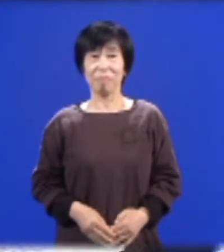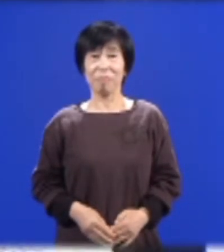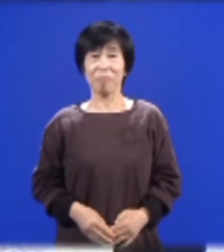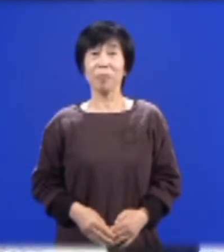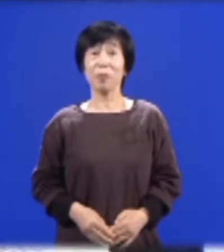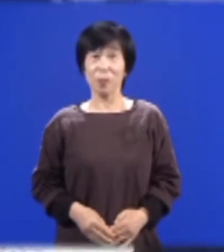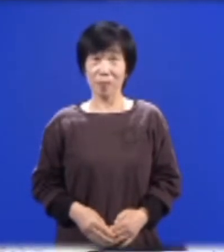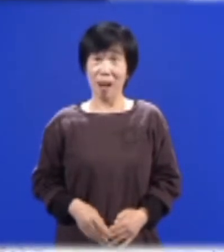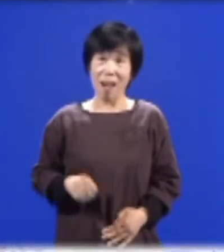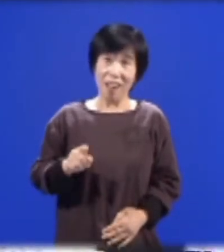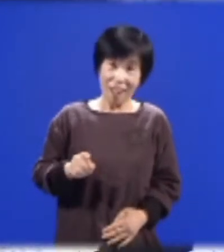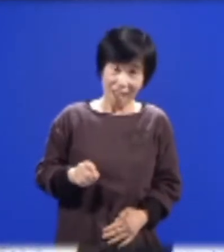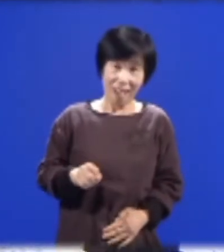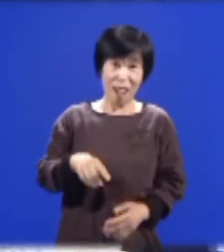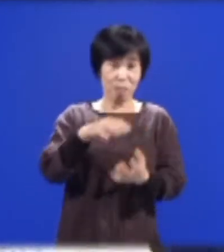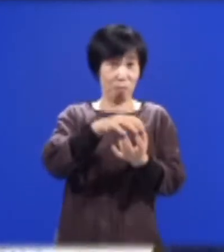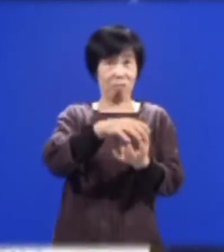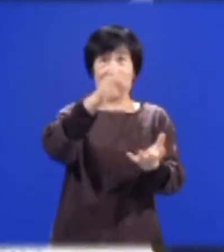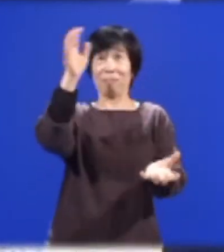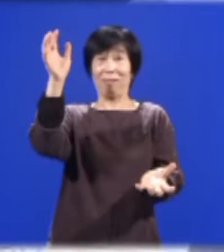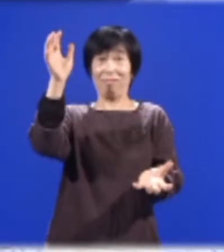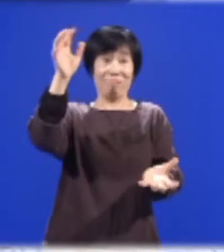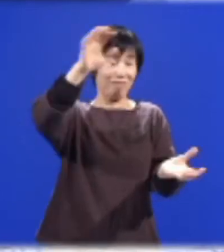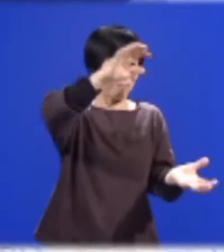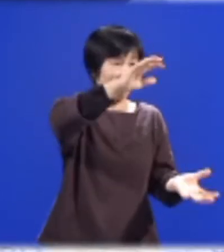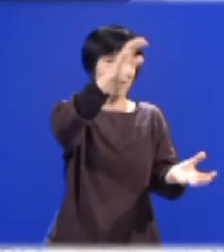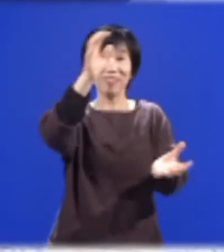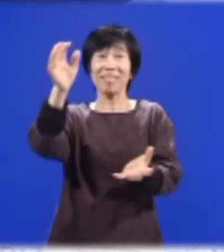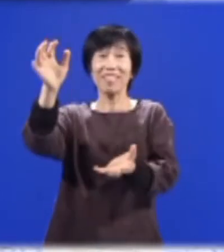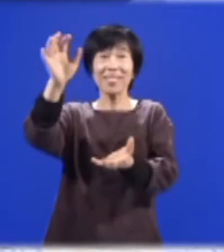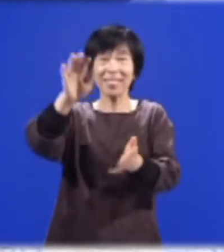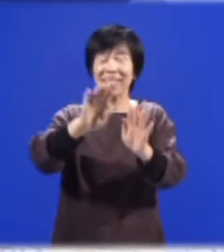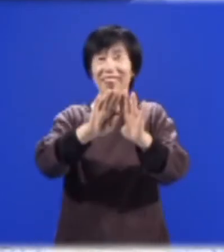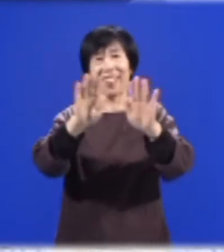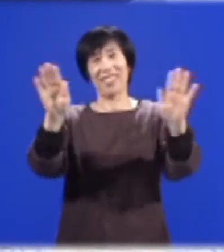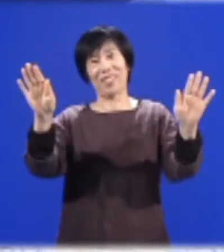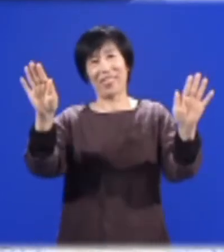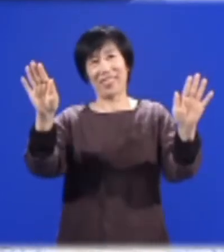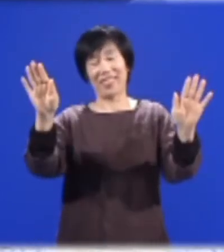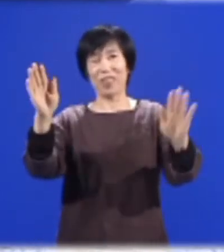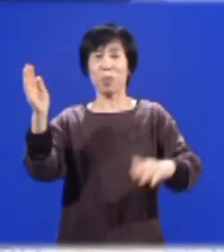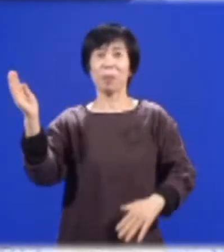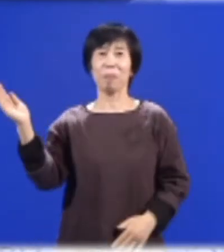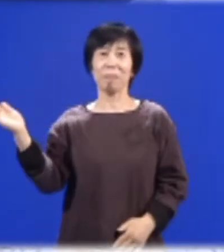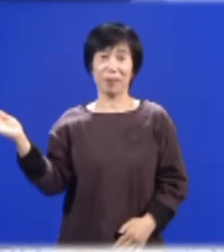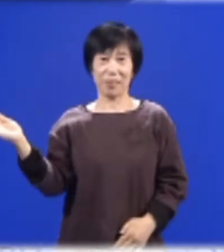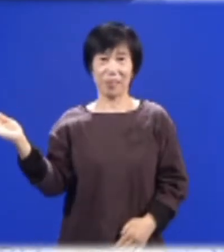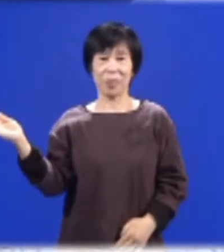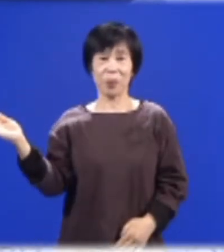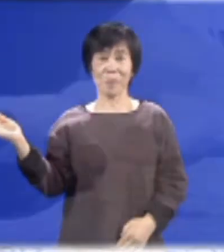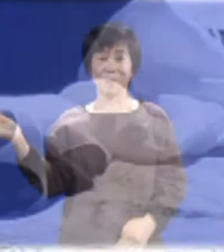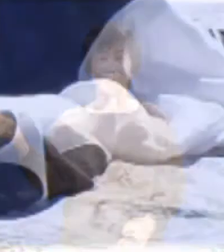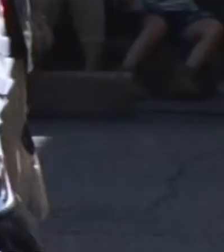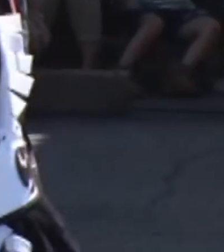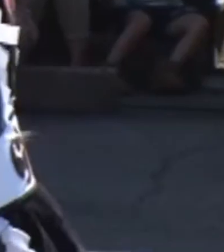さてさて、塩浜地区市民センターでは獅子舞が始まりましたよ。